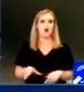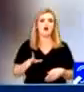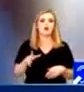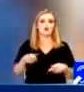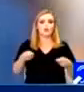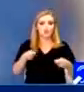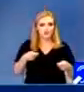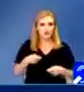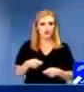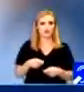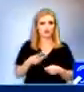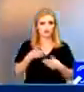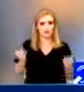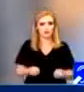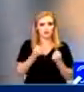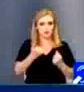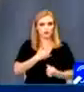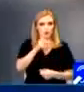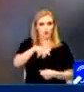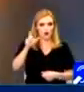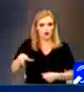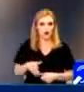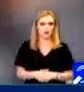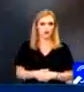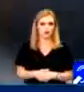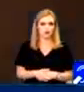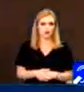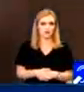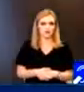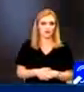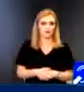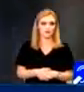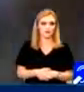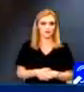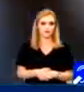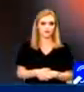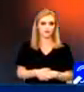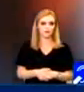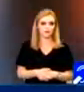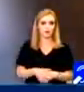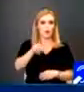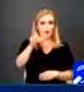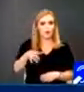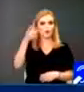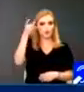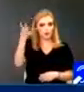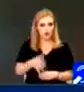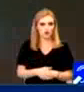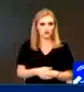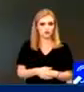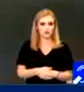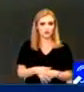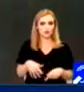cu noi, noi trebuie să cultivăm în noi înșine o demnitate și o dragoste față de acest popor. Un om educat trebuie să fie